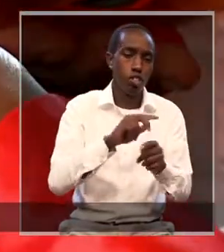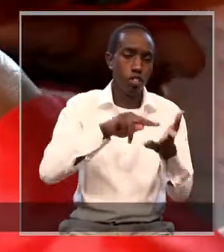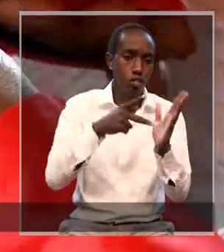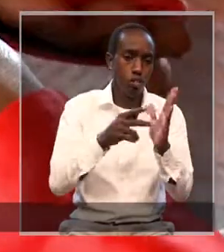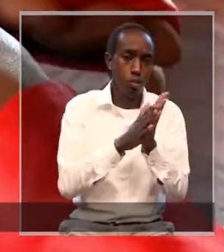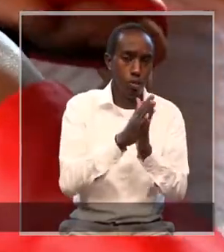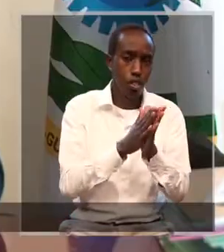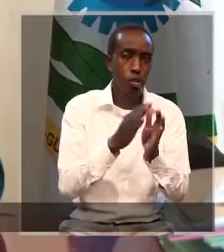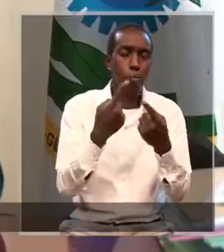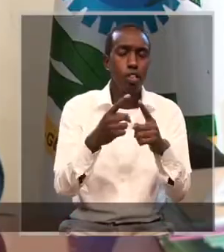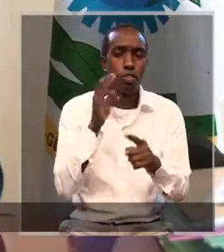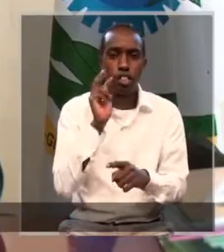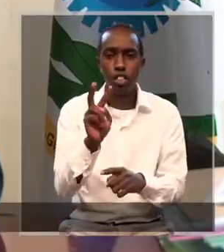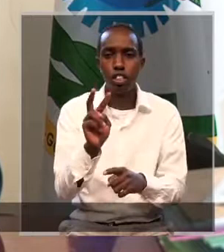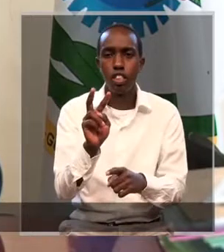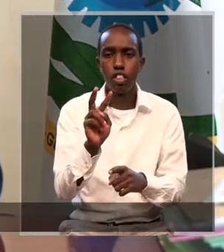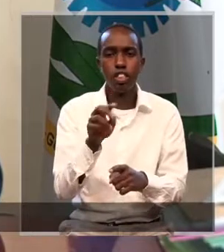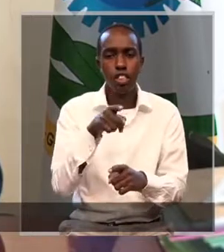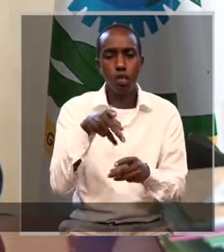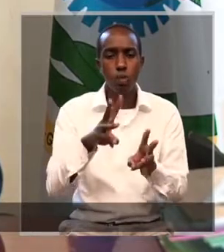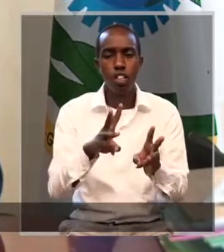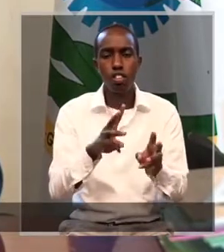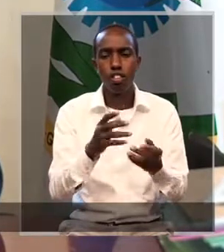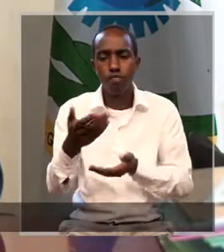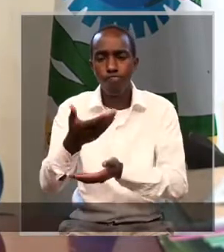ariko ubona iyo transmission